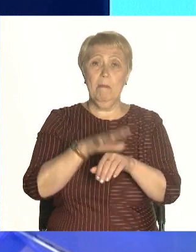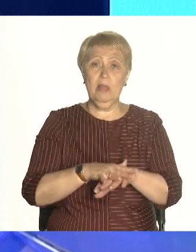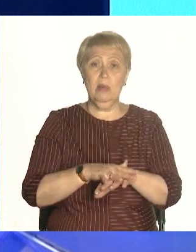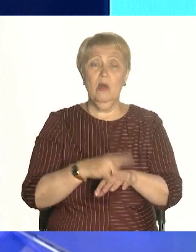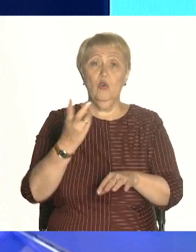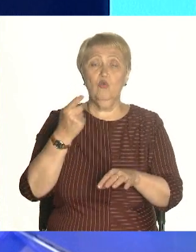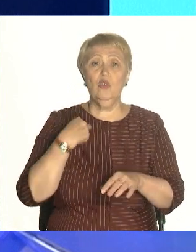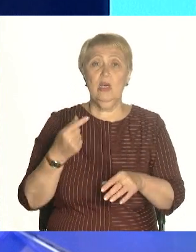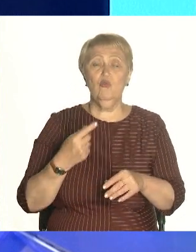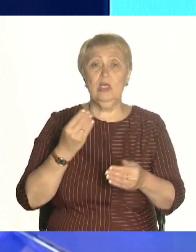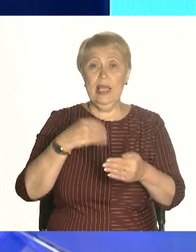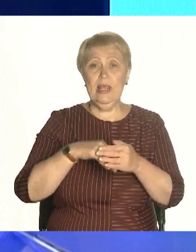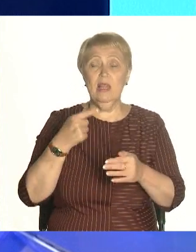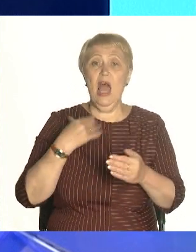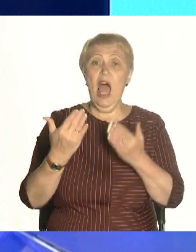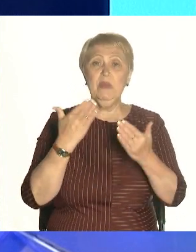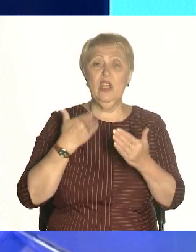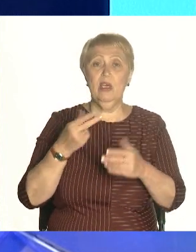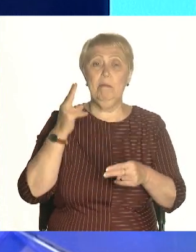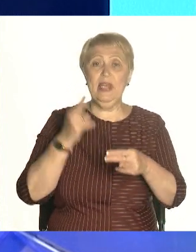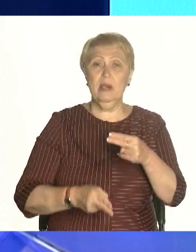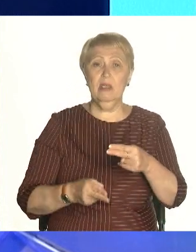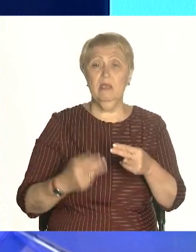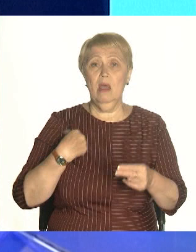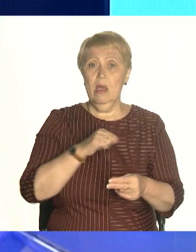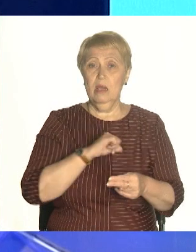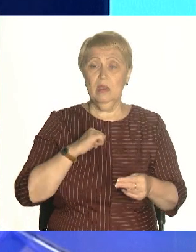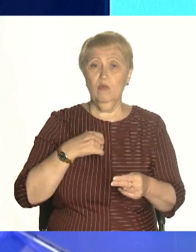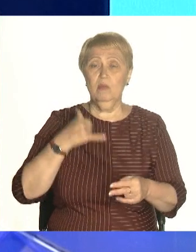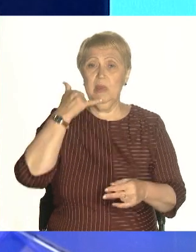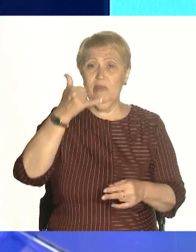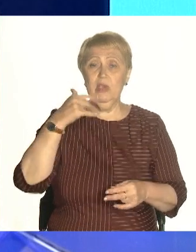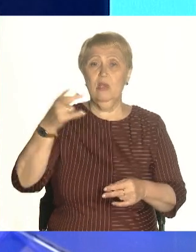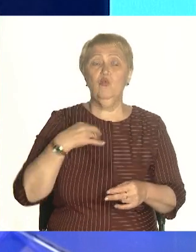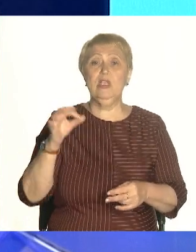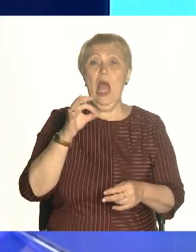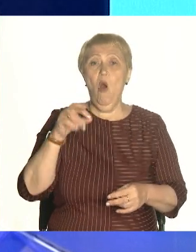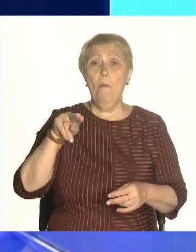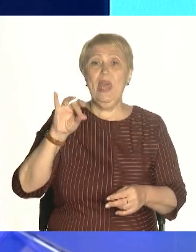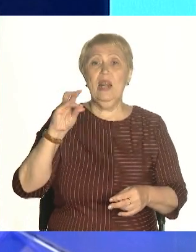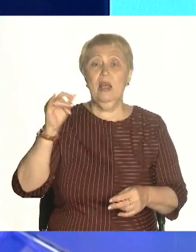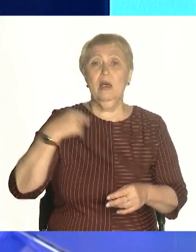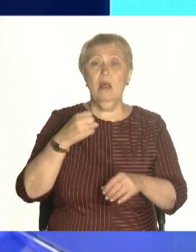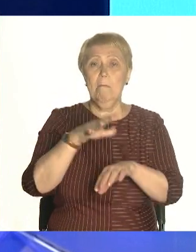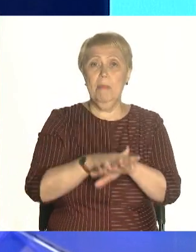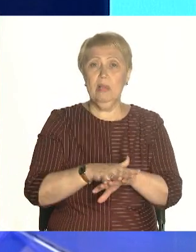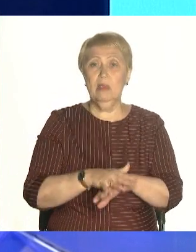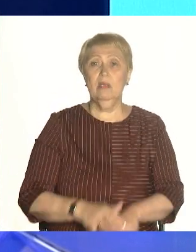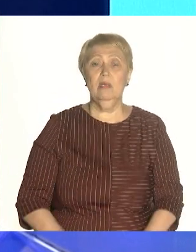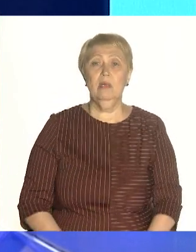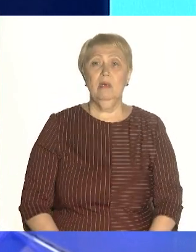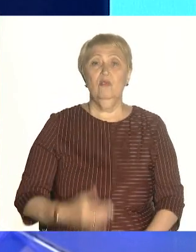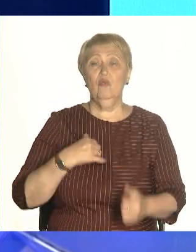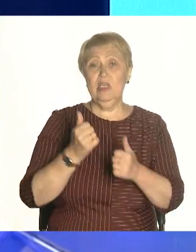общение прекратить и самому перезвонить оператору банка, который есть на каждой карте, указан в